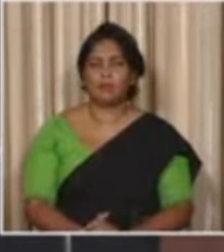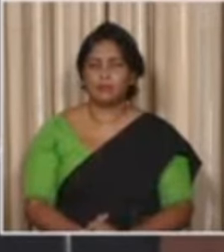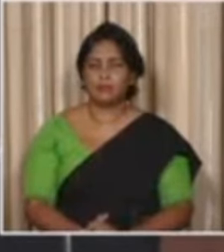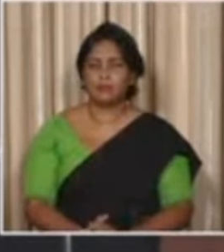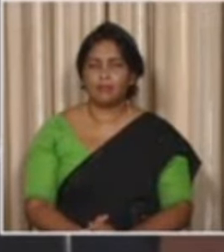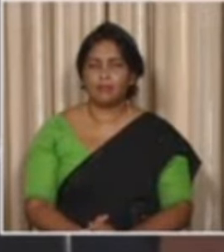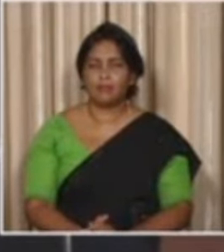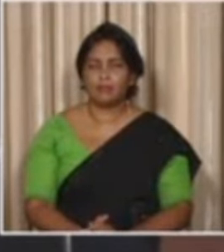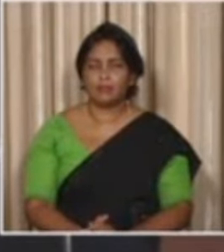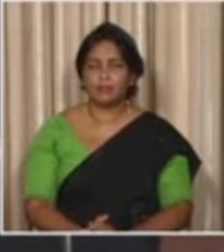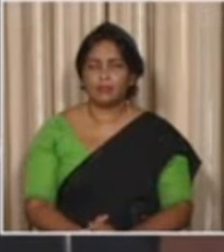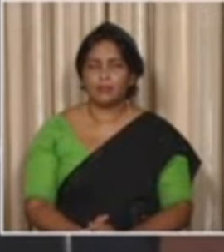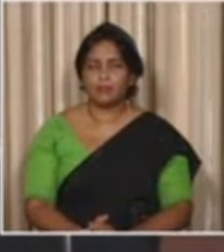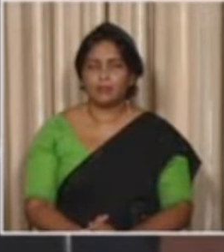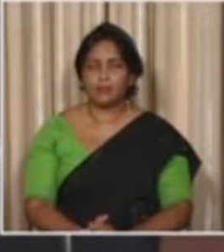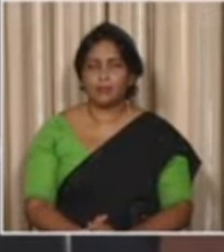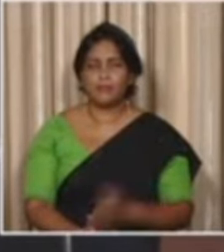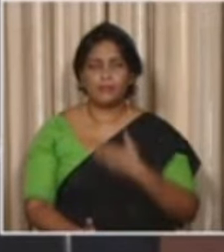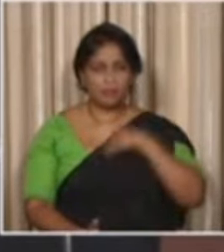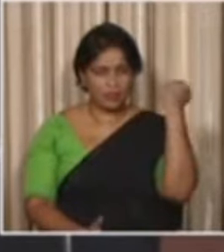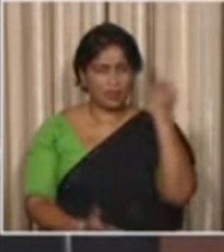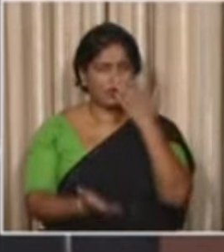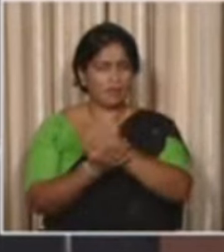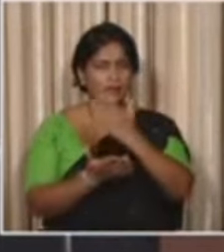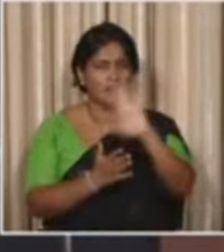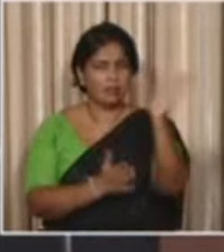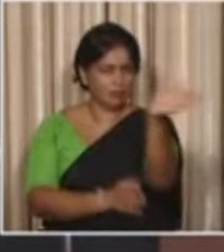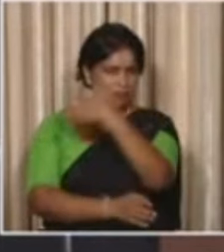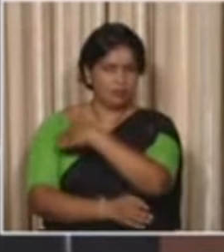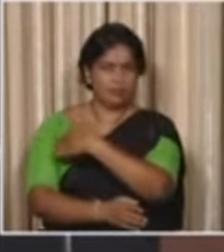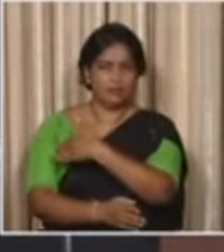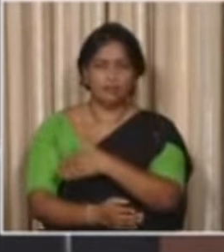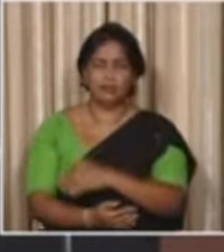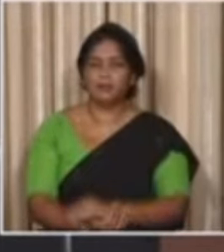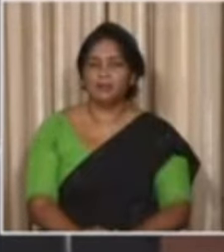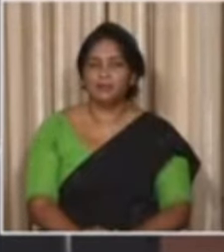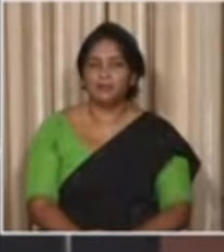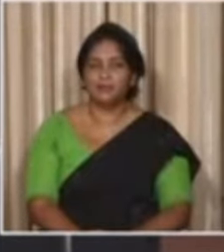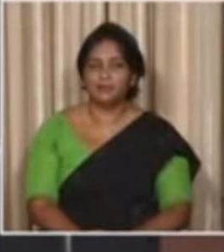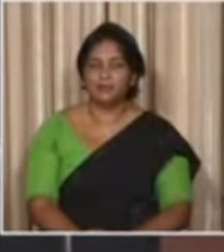මේ මම කතා කරන්නේ disturb කරන්න එපා යන්න පැත්තකට